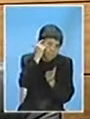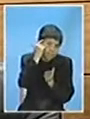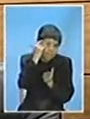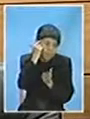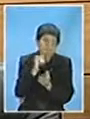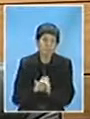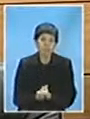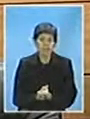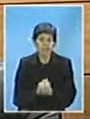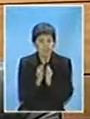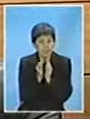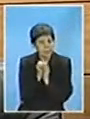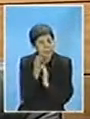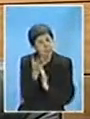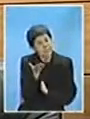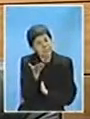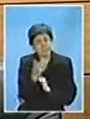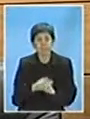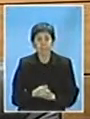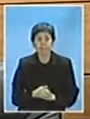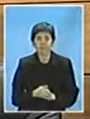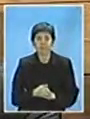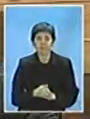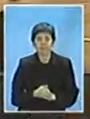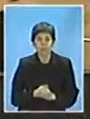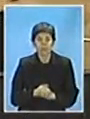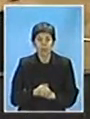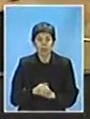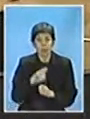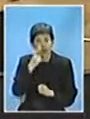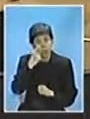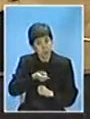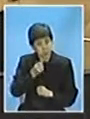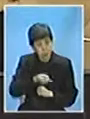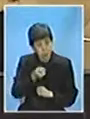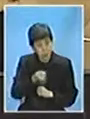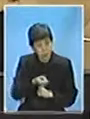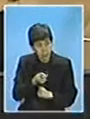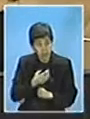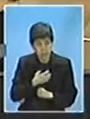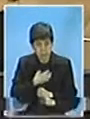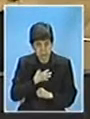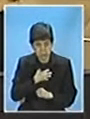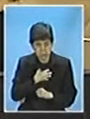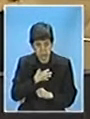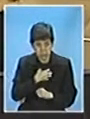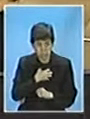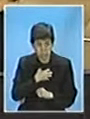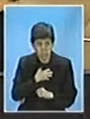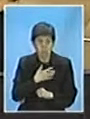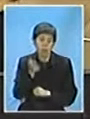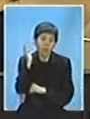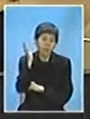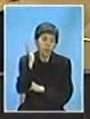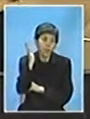สียงส่วนใหญ่ครับขอบคุณครับ ค่ะท่านจะคงร่างเดิมไหมคะถ้าท่านไม่คงร่างเดิมนี่ขออนุญาตให้ข้างล่างได้อภิปร